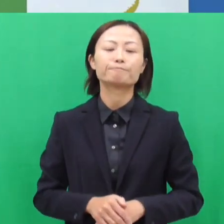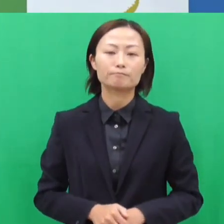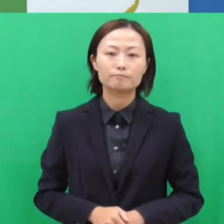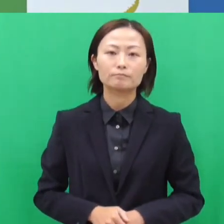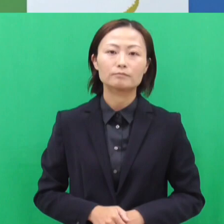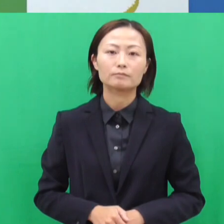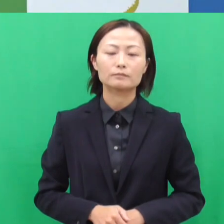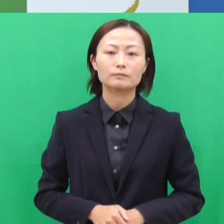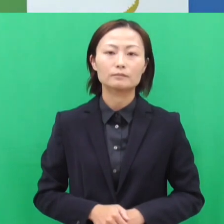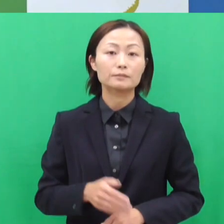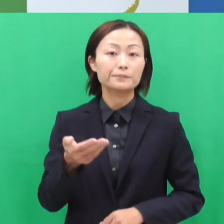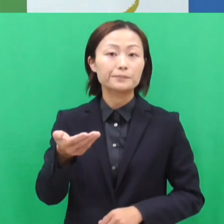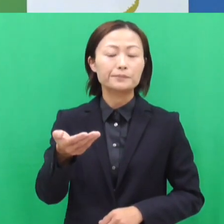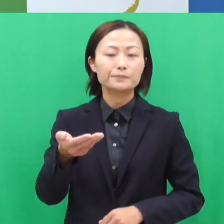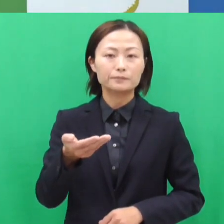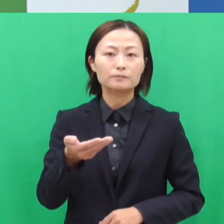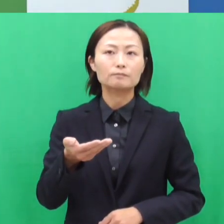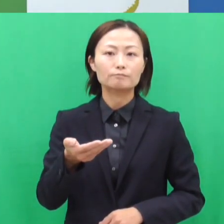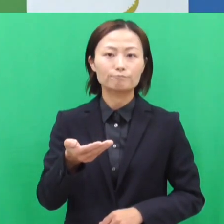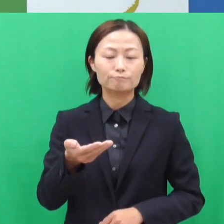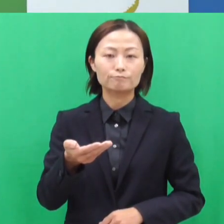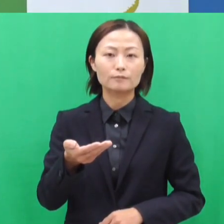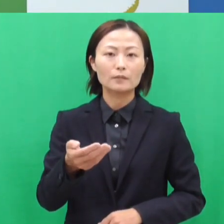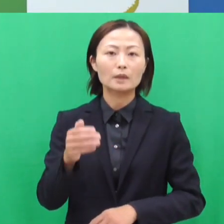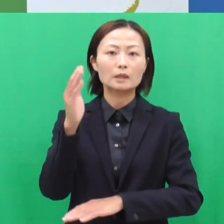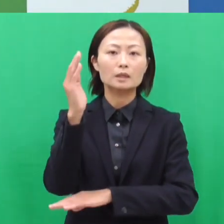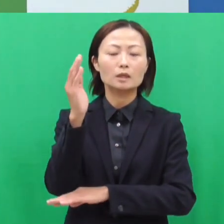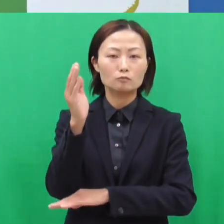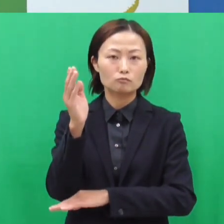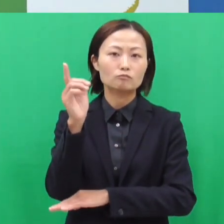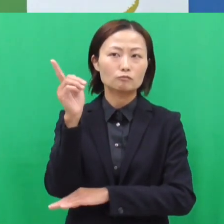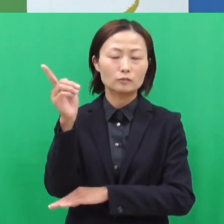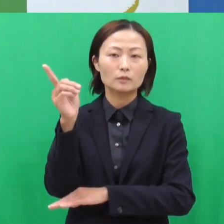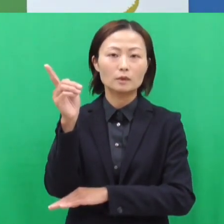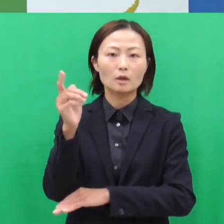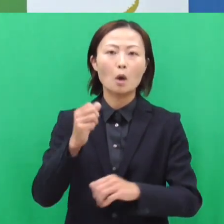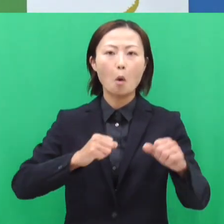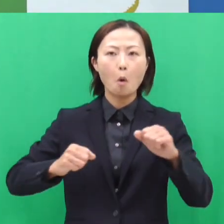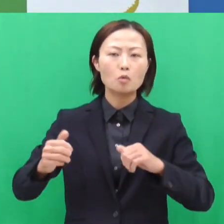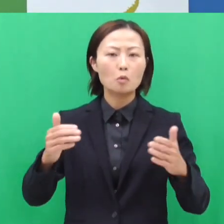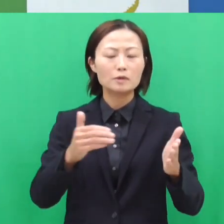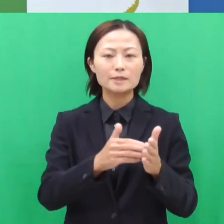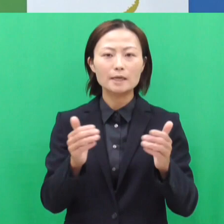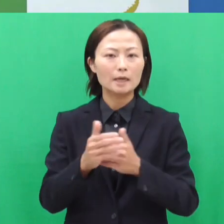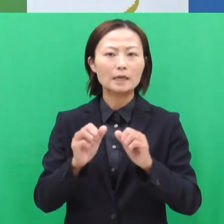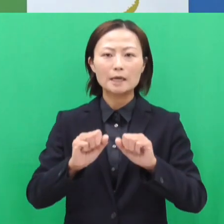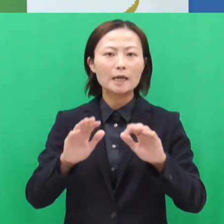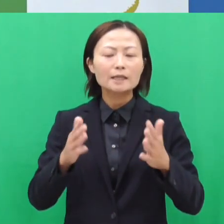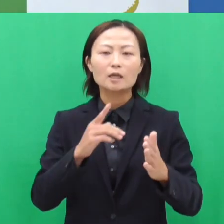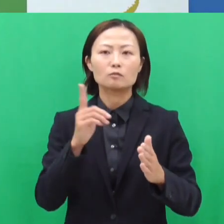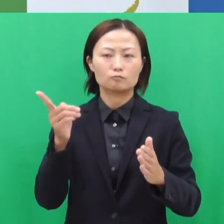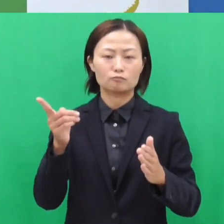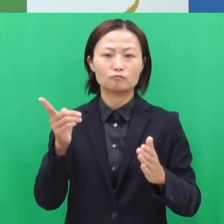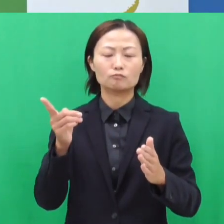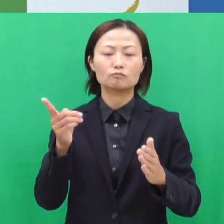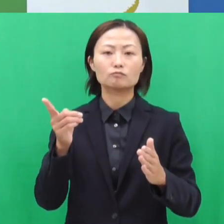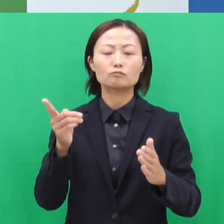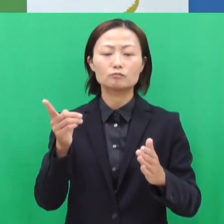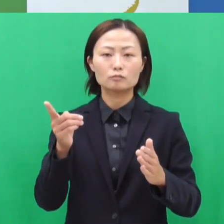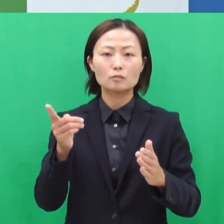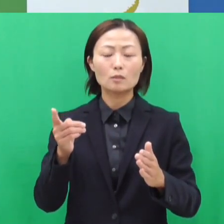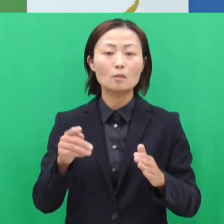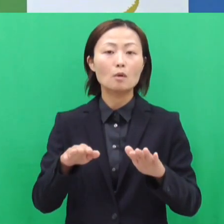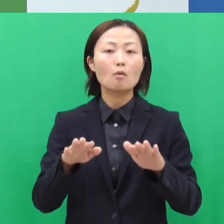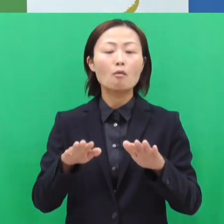だけ和歌山県国の方はですね一応検証についてはどうですその工業制限などは要請しない方針があるということだったんですけども今回の